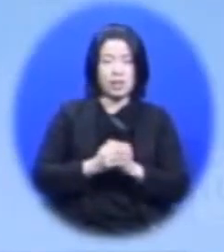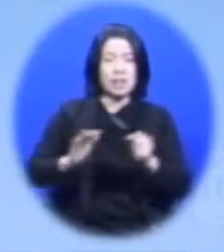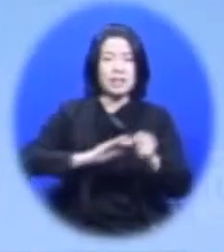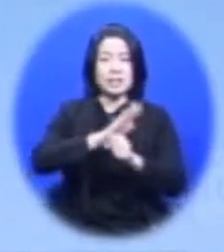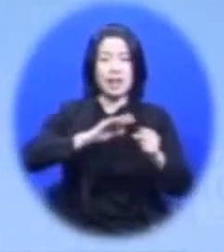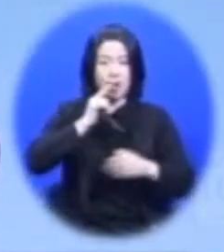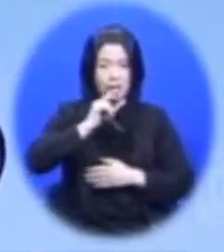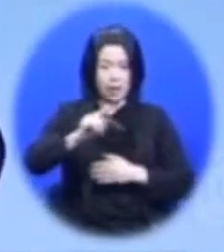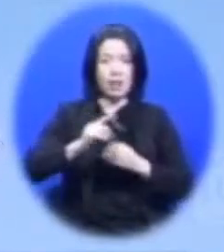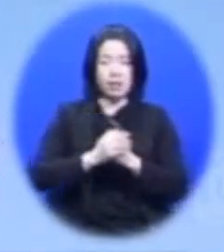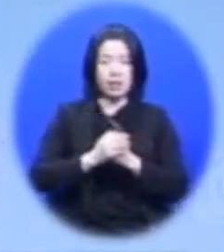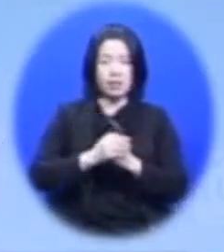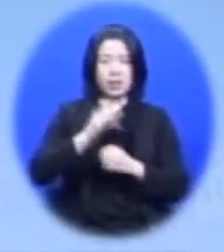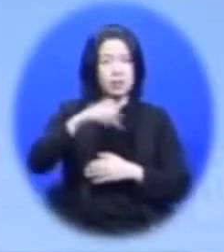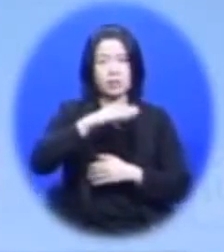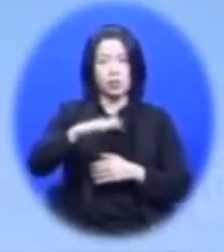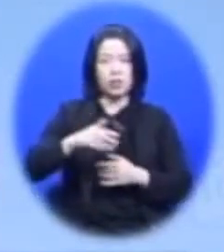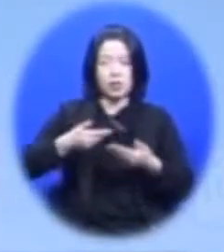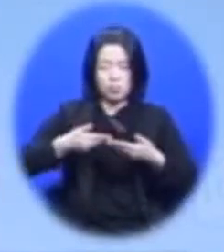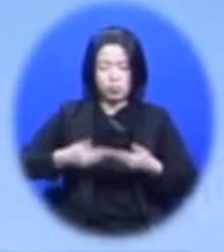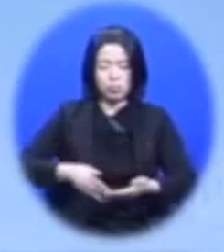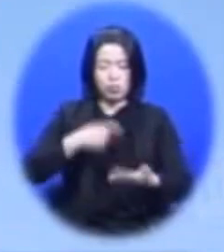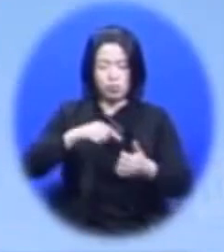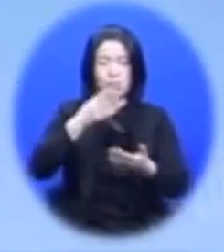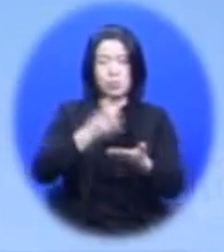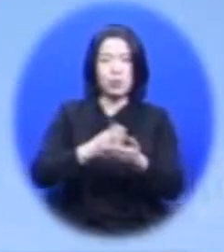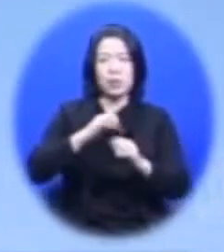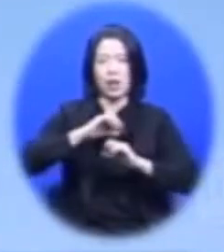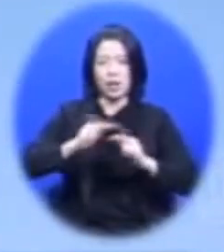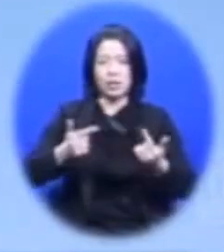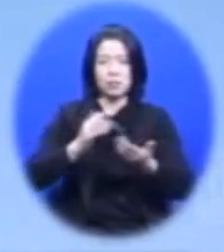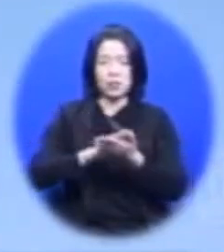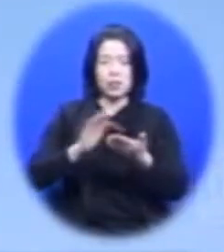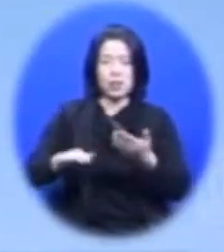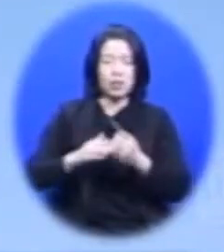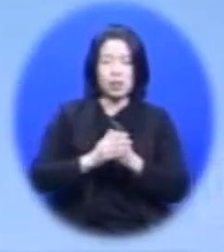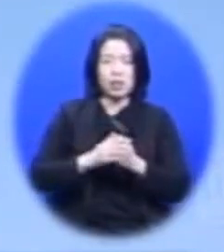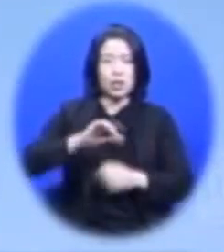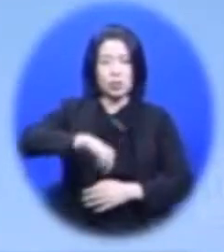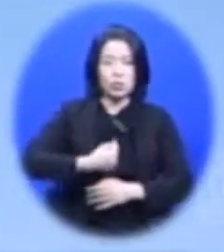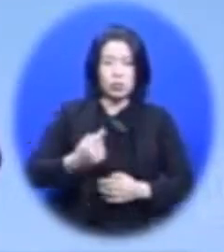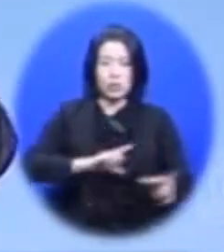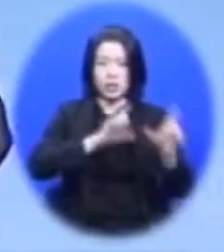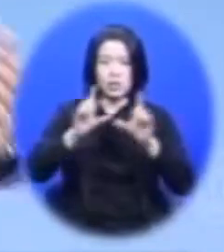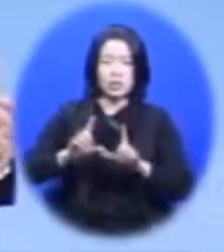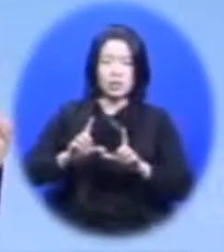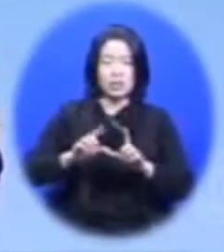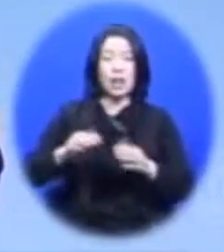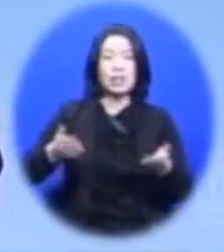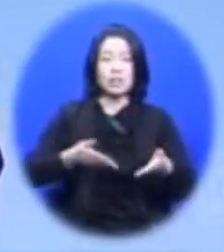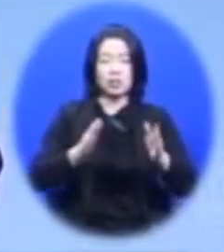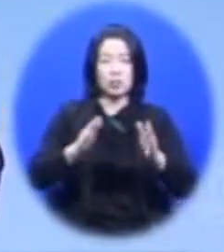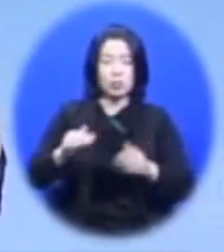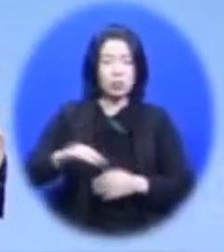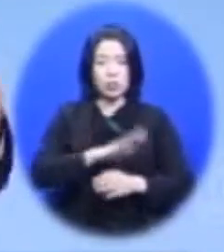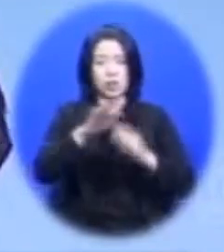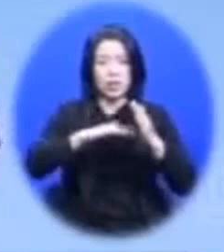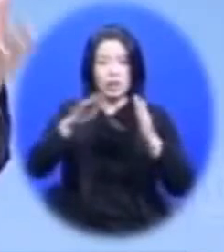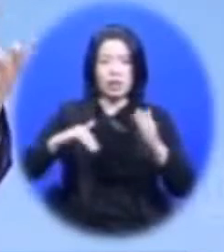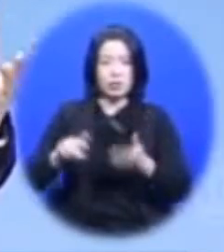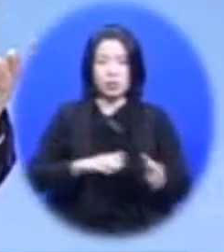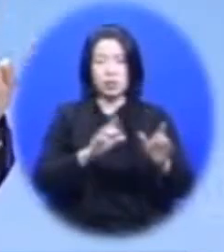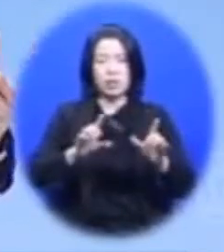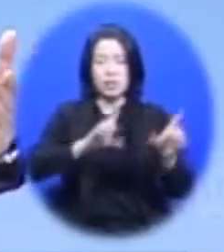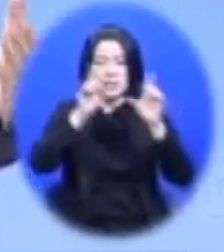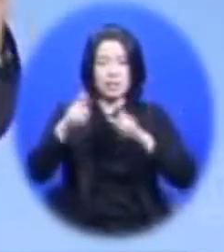사랑하라. 절대로 무거운 계명 아닙니다. 그것이 우리 자신이 사는 길이고 우리 가족이 사는 길이고 우리